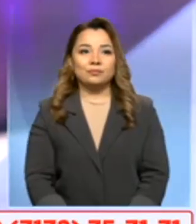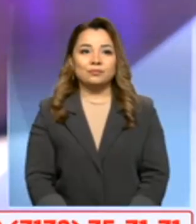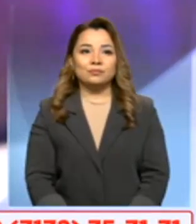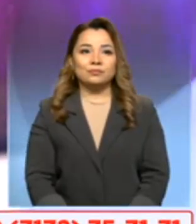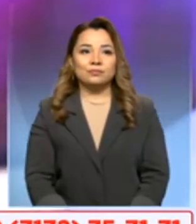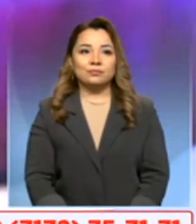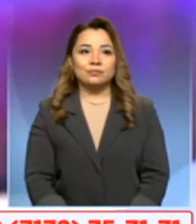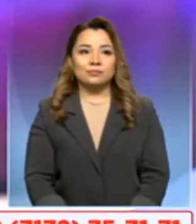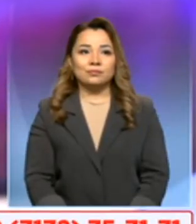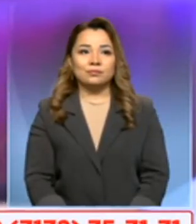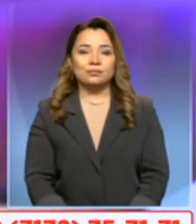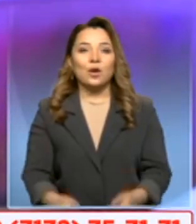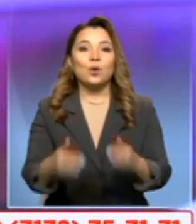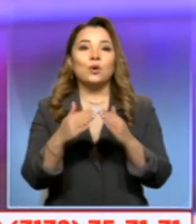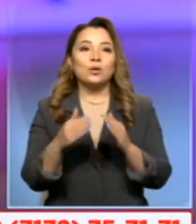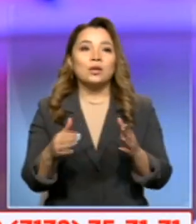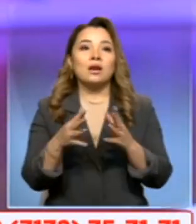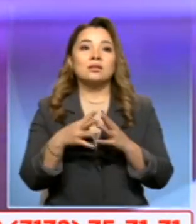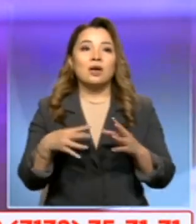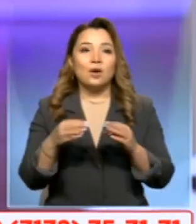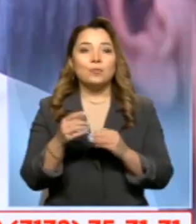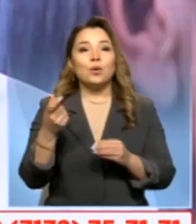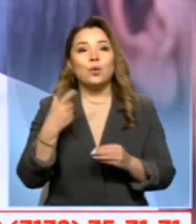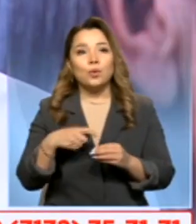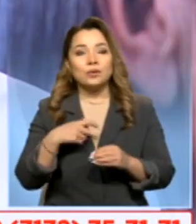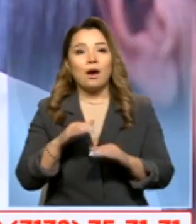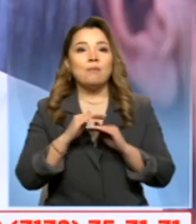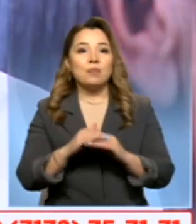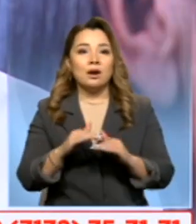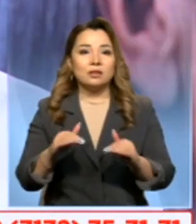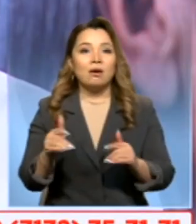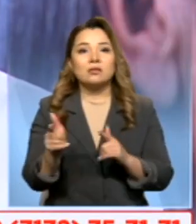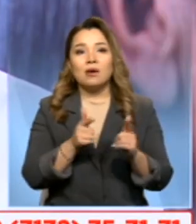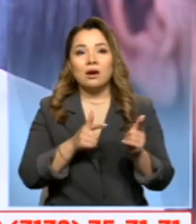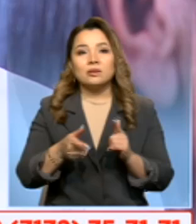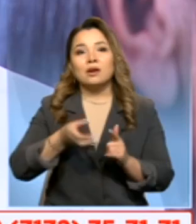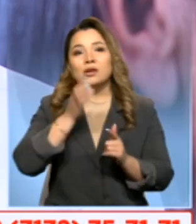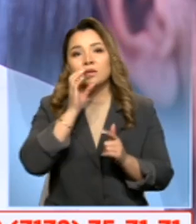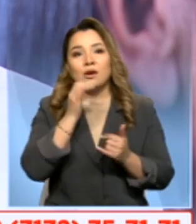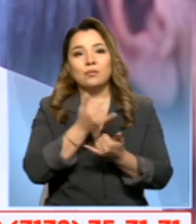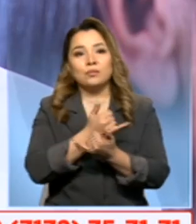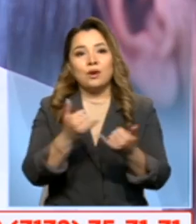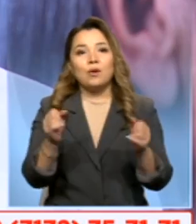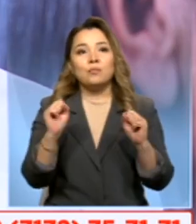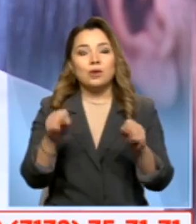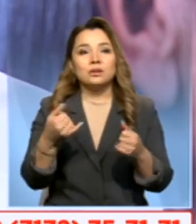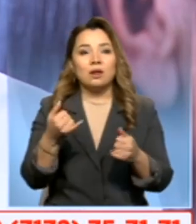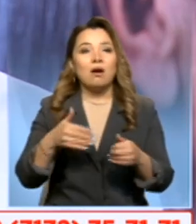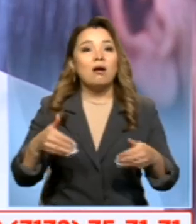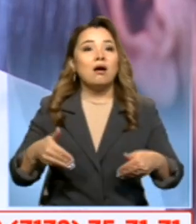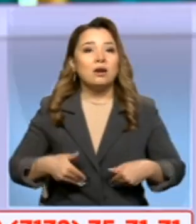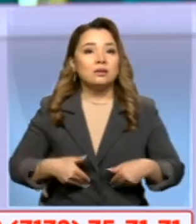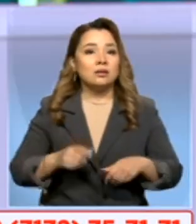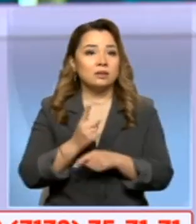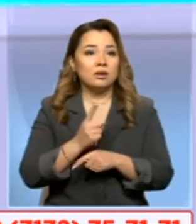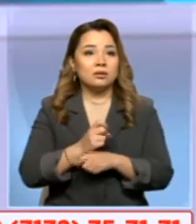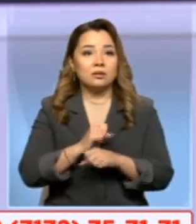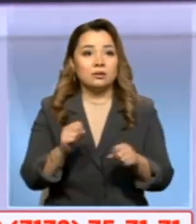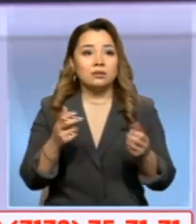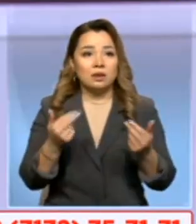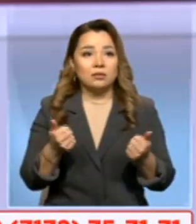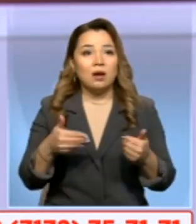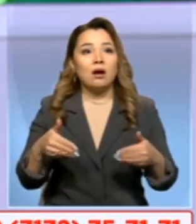Үй жағдайында отбасыңызға, өзіңізге, балаларға дайындап беруге болады. Ашқарынға ішпейміз ғой, Арай